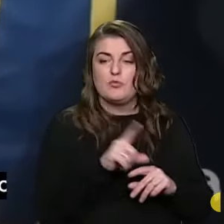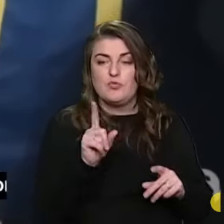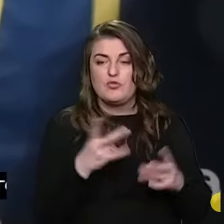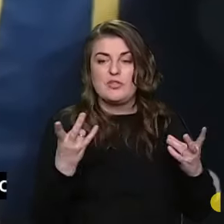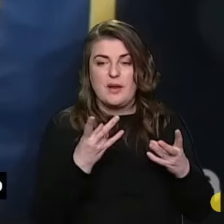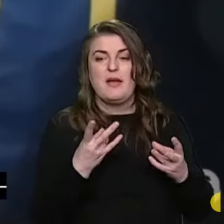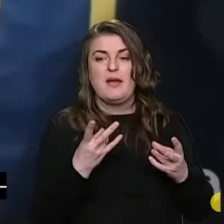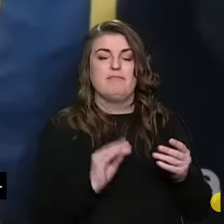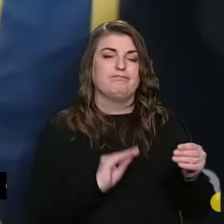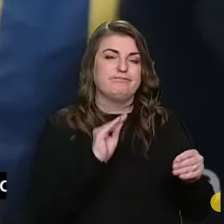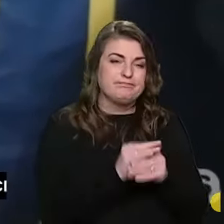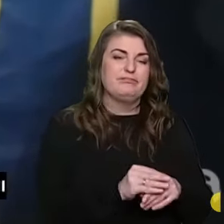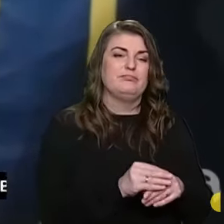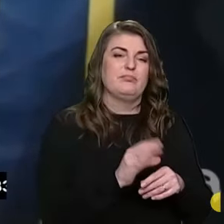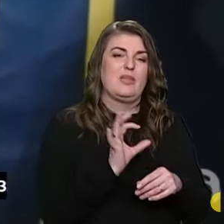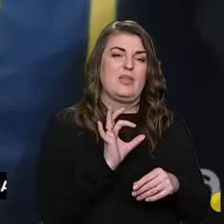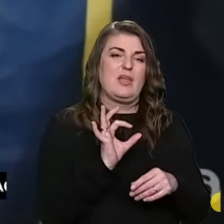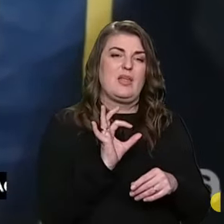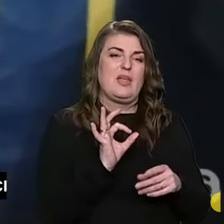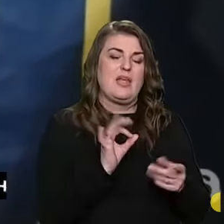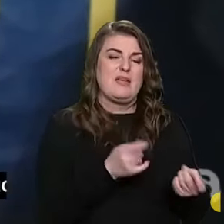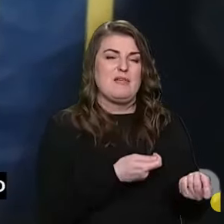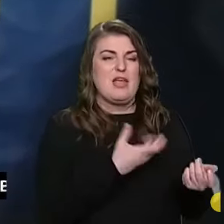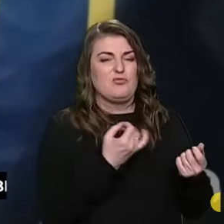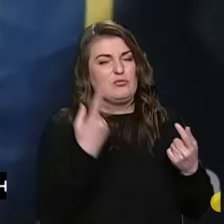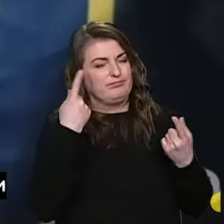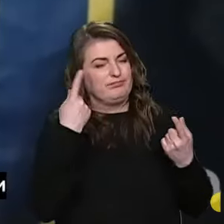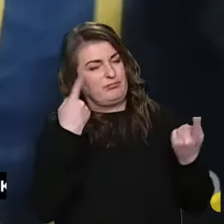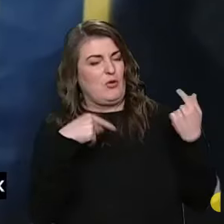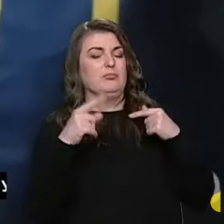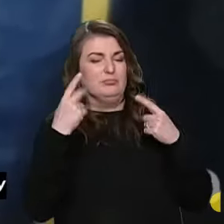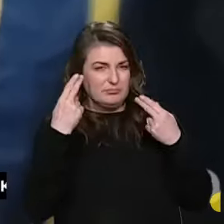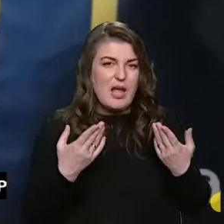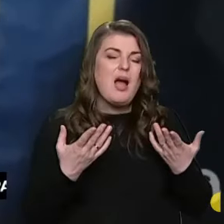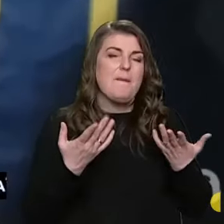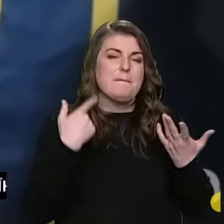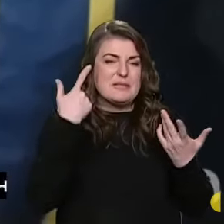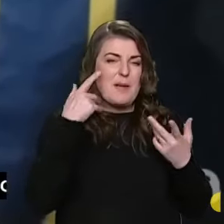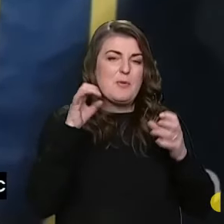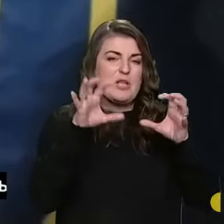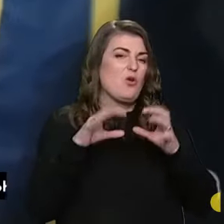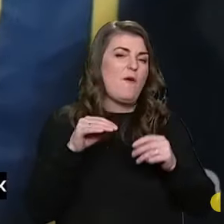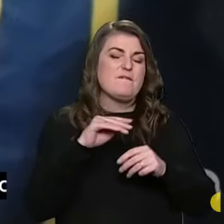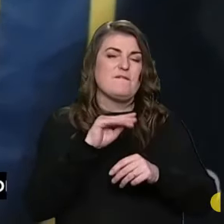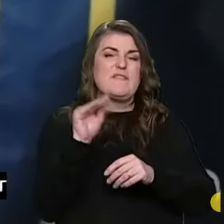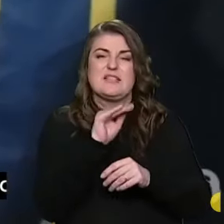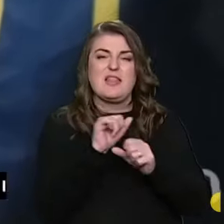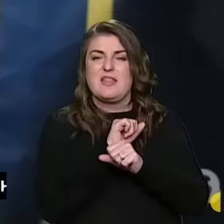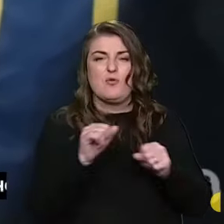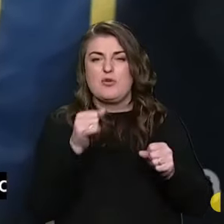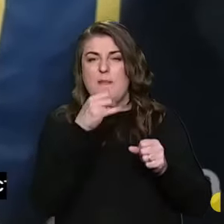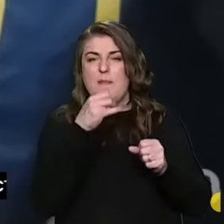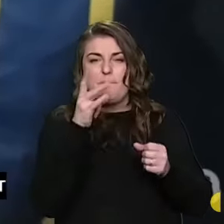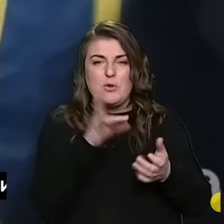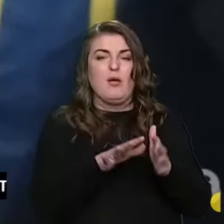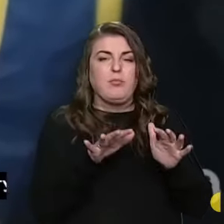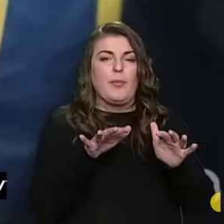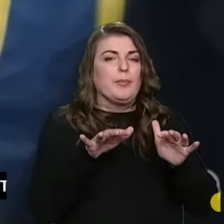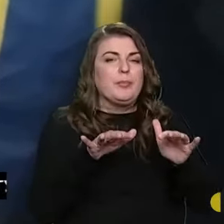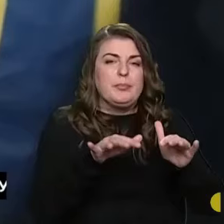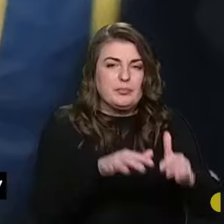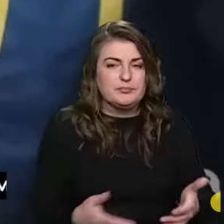треба і БК підвести, і трохи оговтатися. Ну і знову ж таки, ми ж знаємо, що по законам фізики не можна постійно на ура